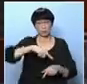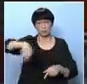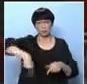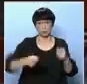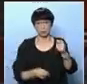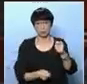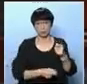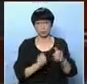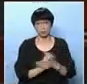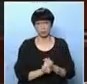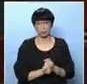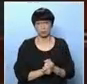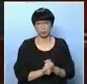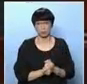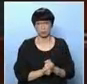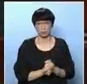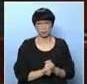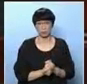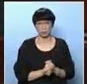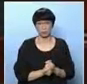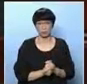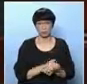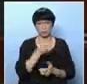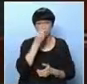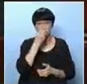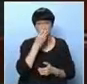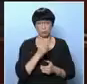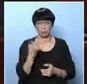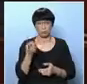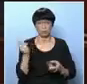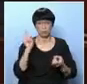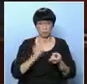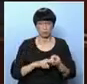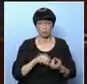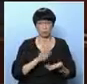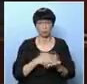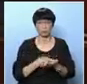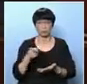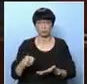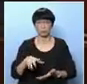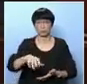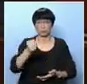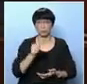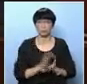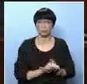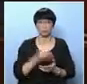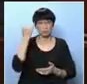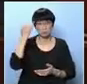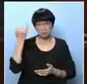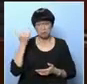啫嘛。咁我咁大嗰、那個係你香港島嘅雙倍，竟然你唔識去用，你係咪呢啲叫做咩